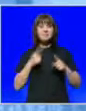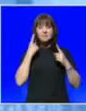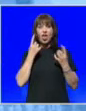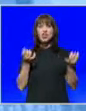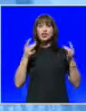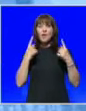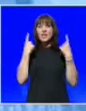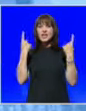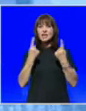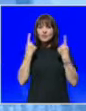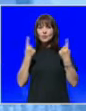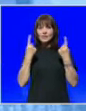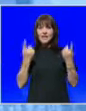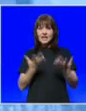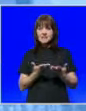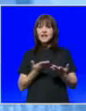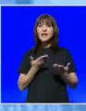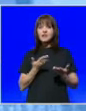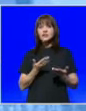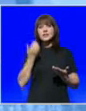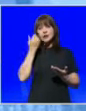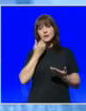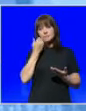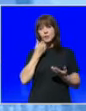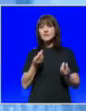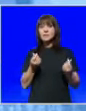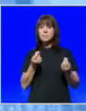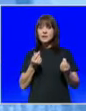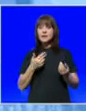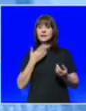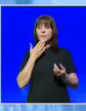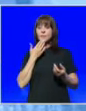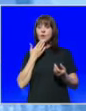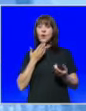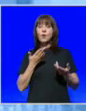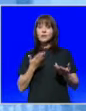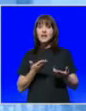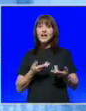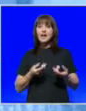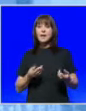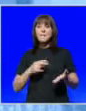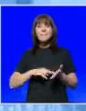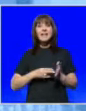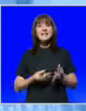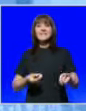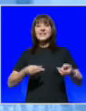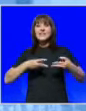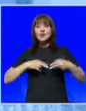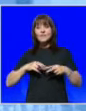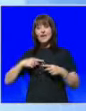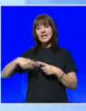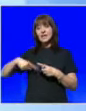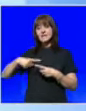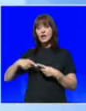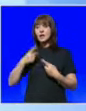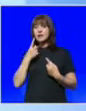дейност, свързана с плана за възстановяване и развитие по отношение на образованието, като тук са предвидени над 500